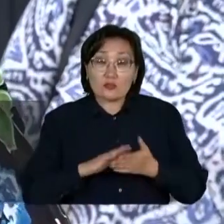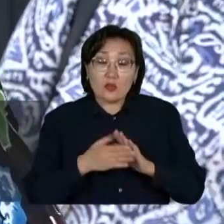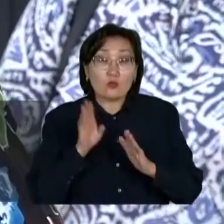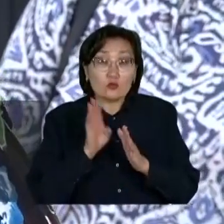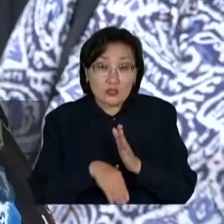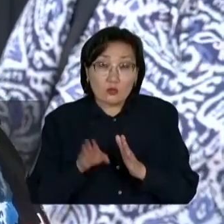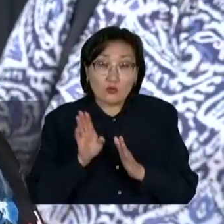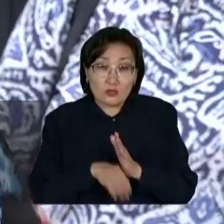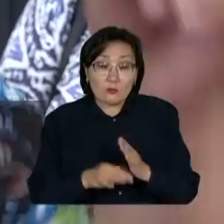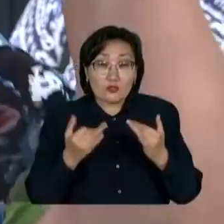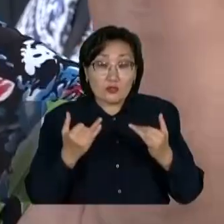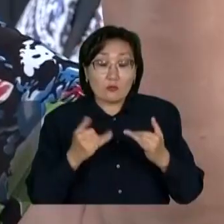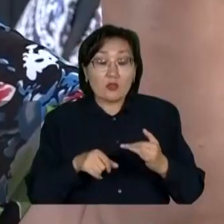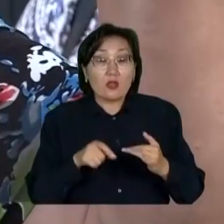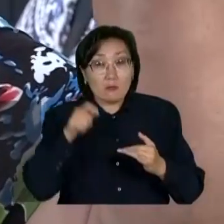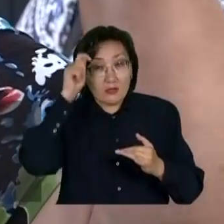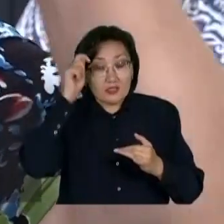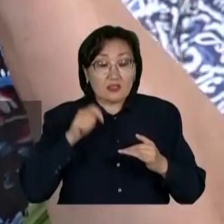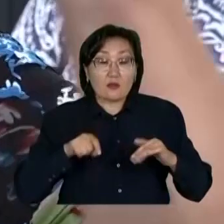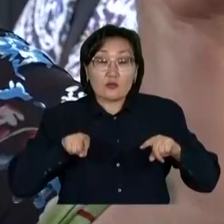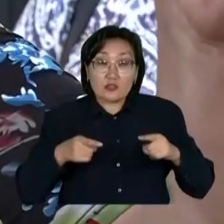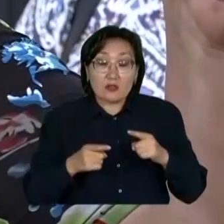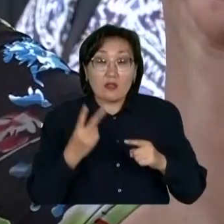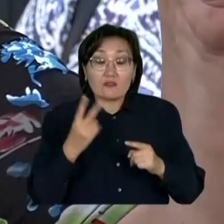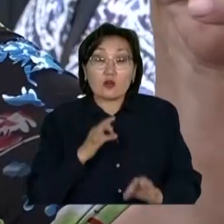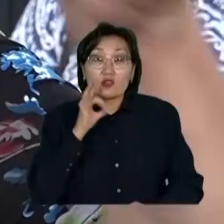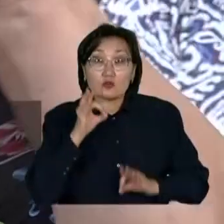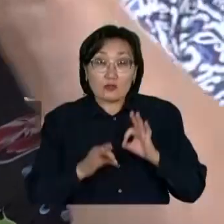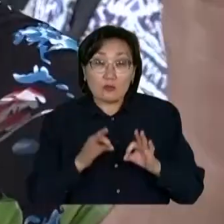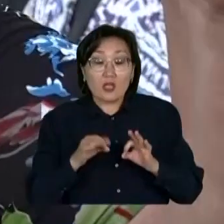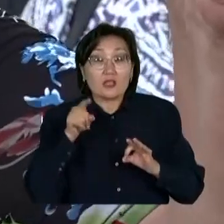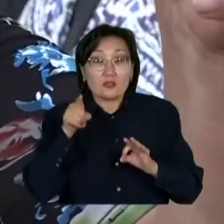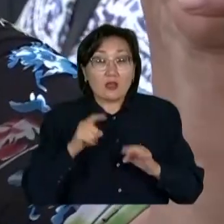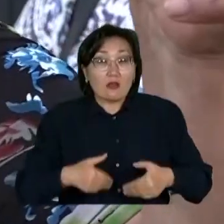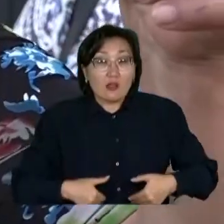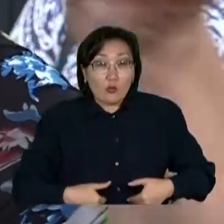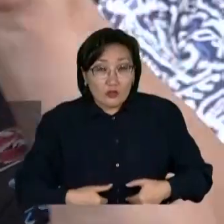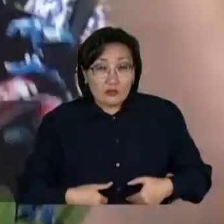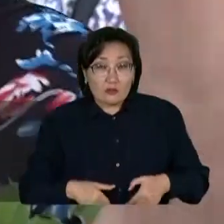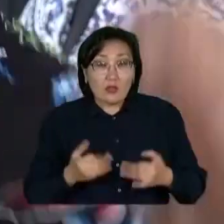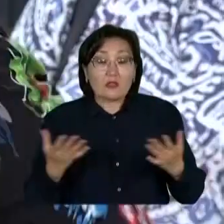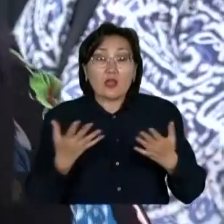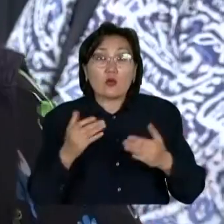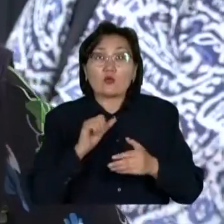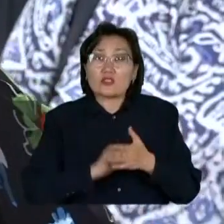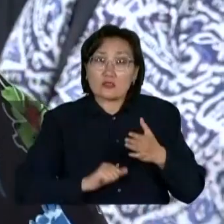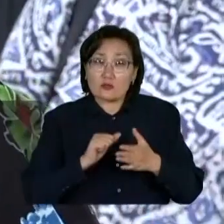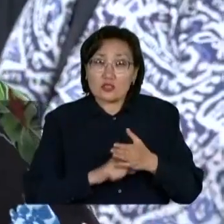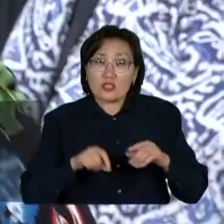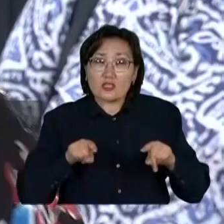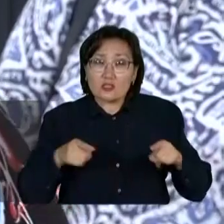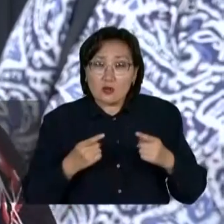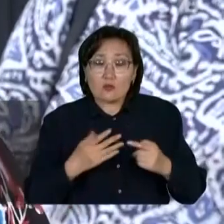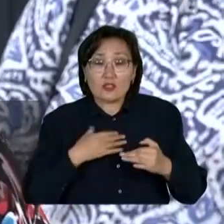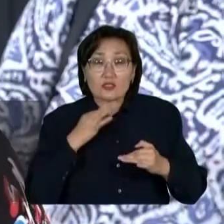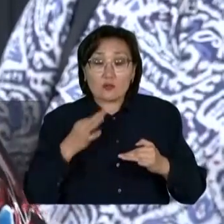хуже. Сейчас пацанов держат уже 2 сутки. Они там голодные. На каком основании они держат?